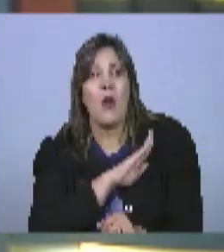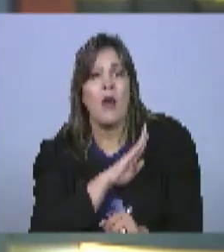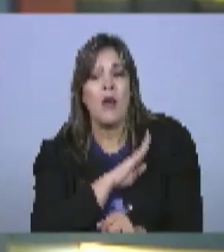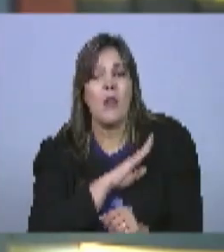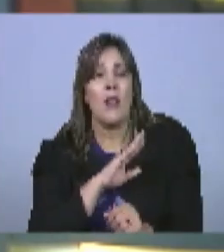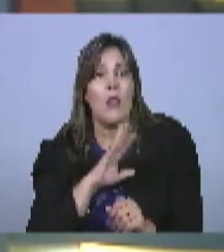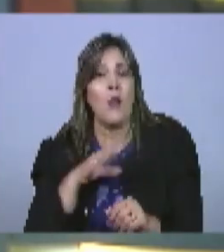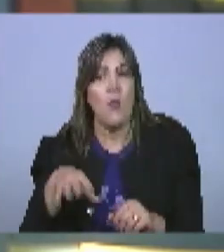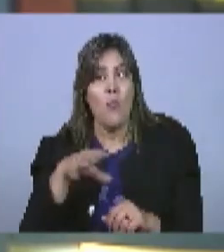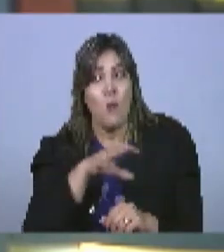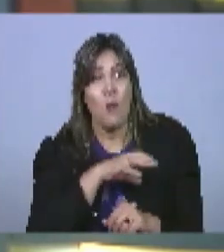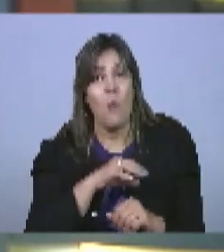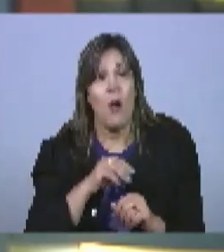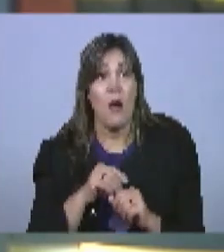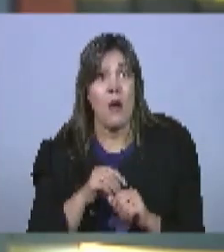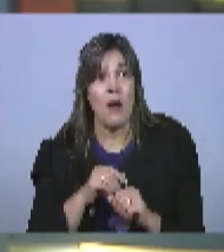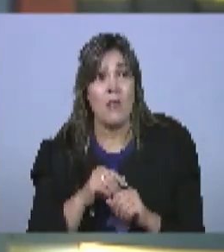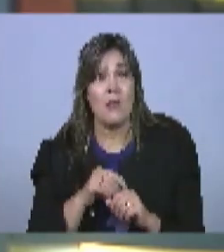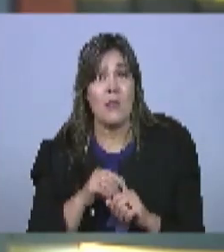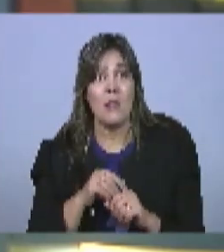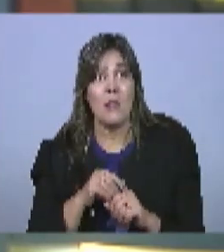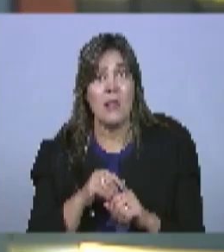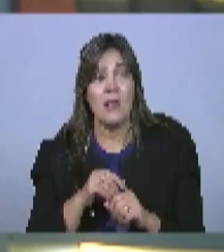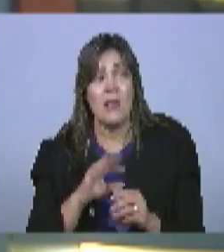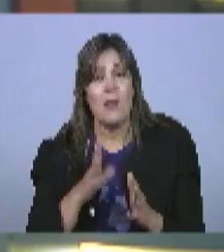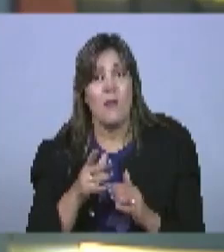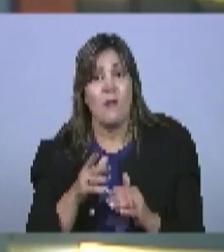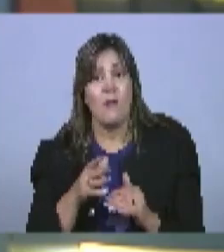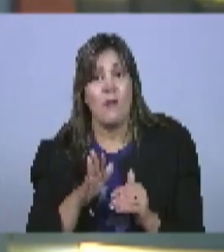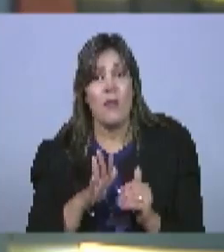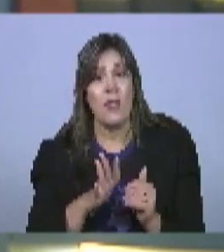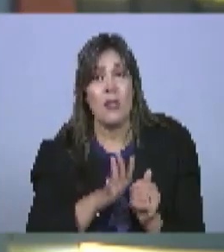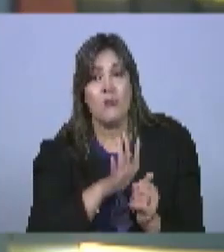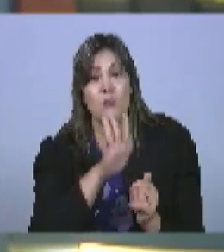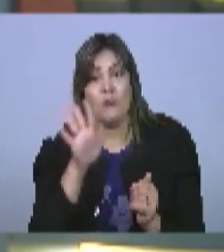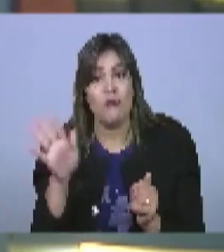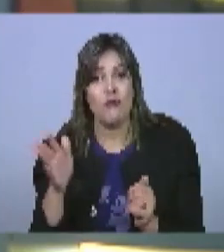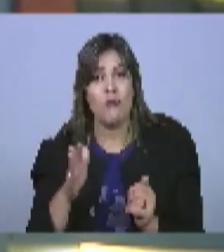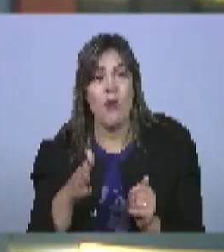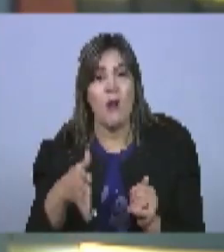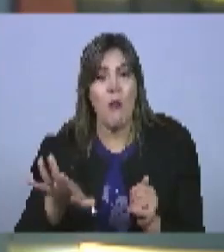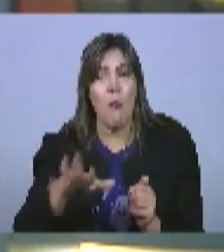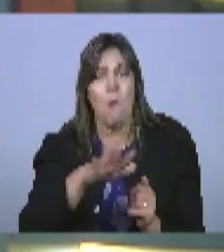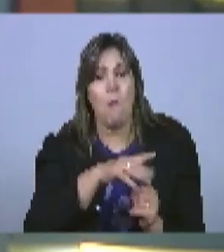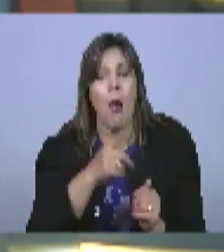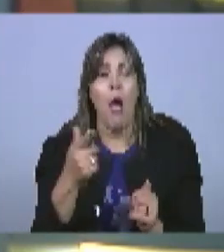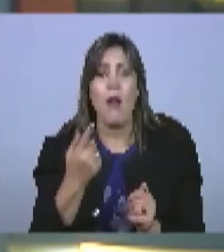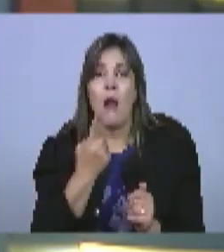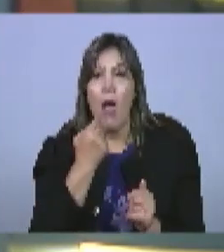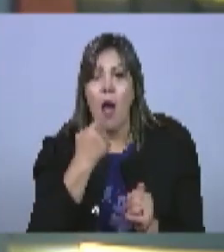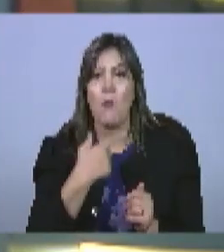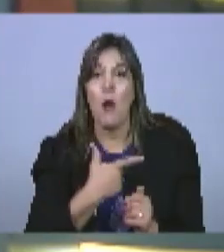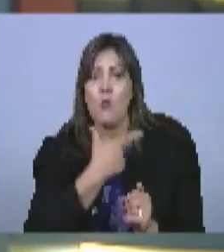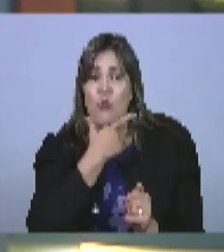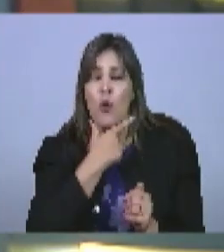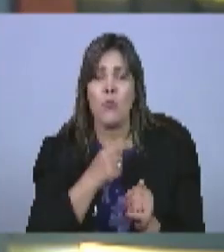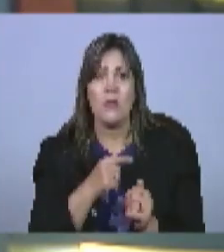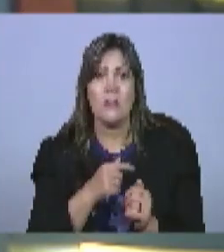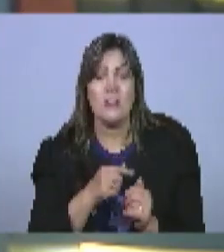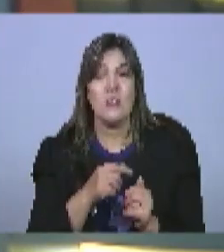وبعض المعدات والمنشات العسكريه سواء في شرق المتوسط او البحر الاحمر او في قواعدها في الخليج